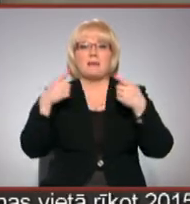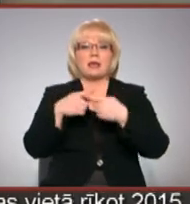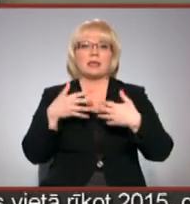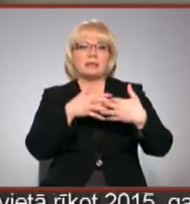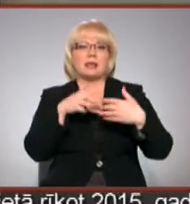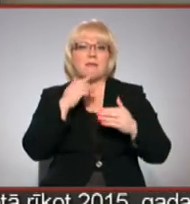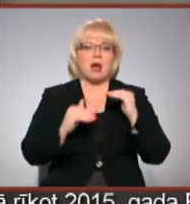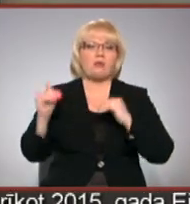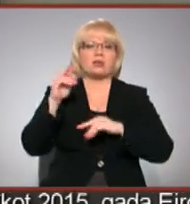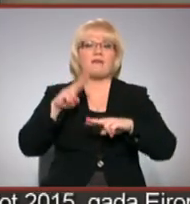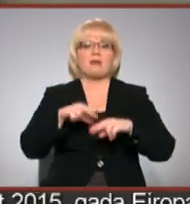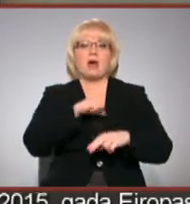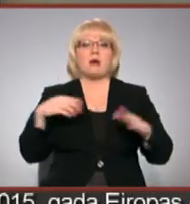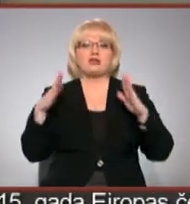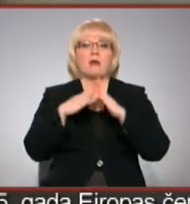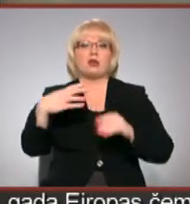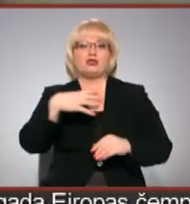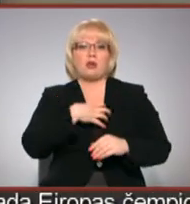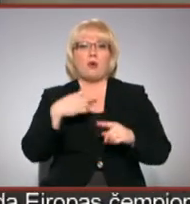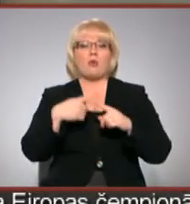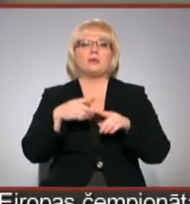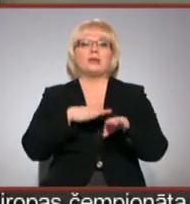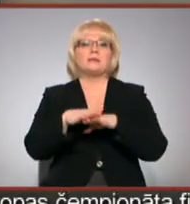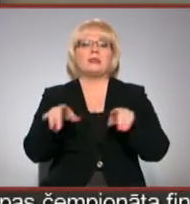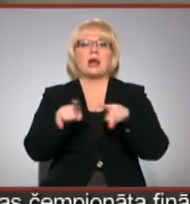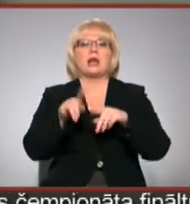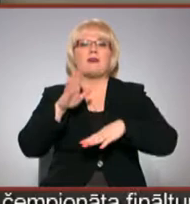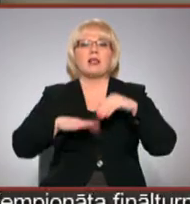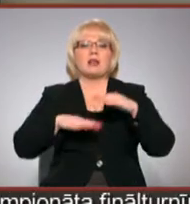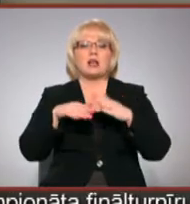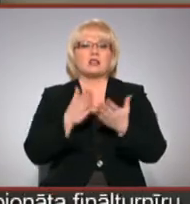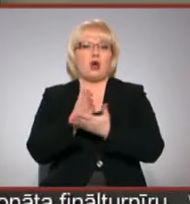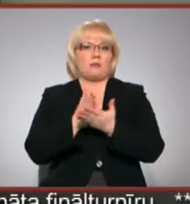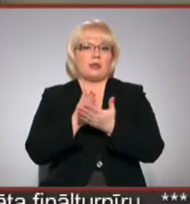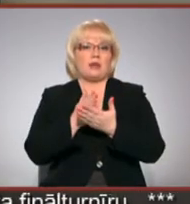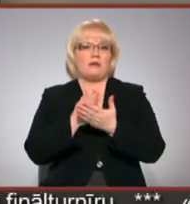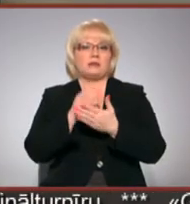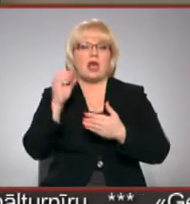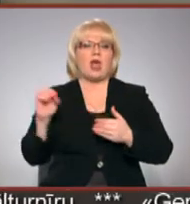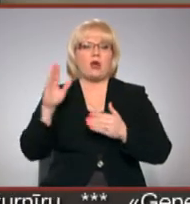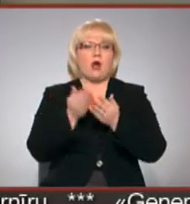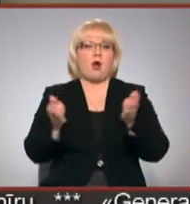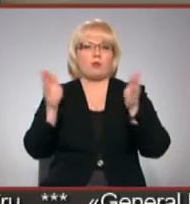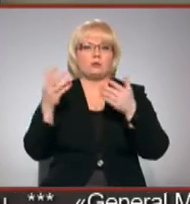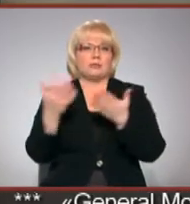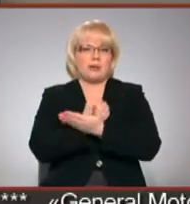par augstām vietām pašmāju čempionātā un izpildīt arī kvalifikācijas normatīvus Eirokausiem.